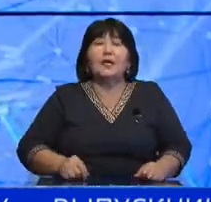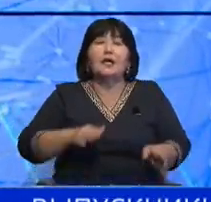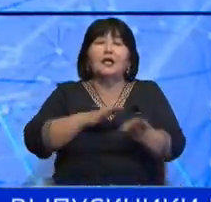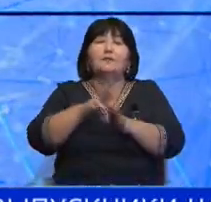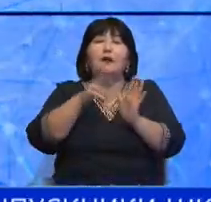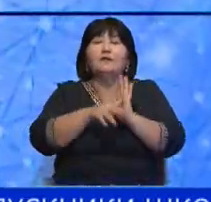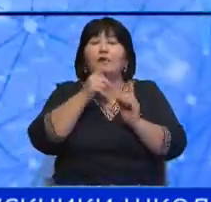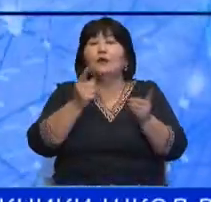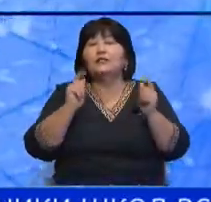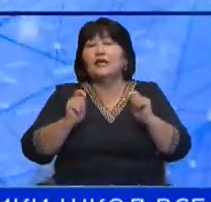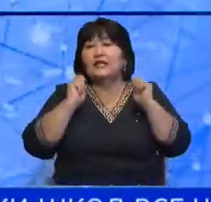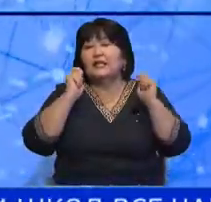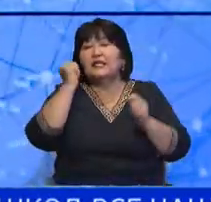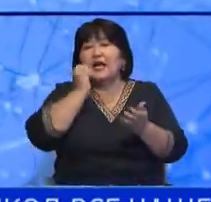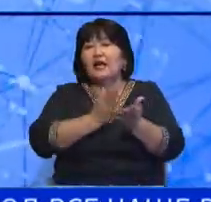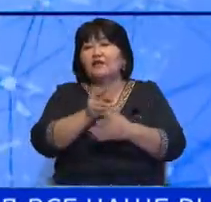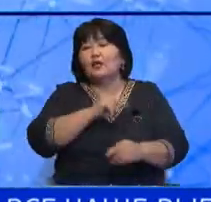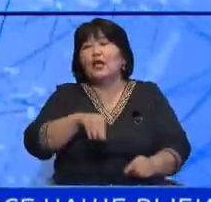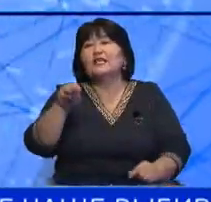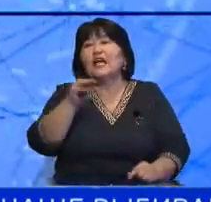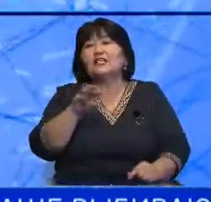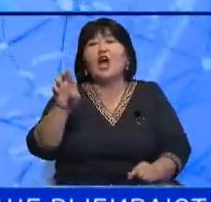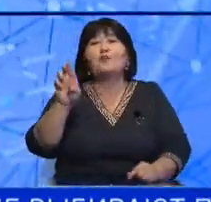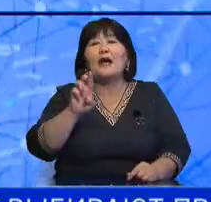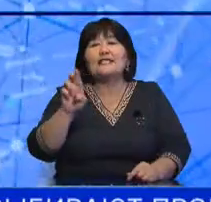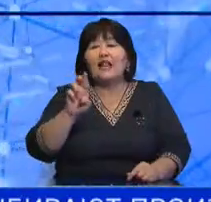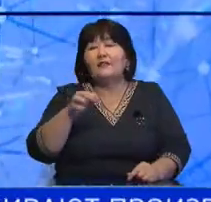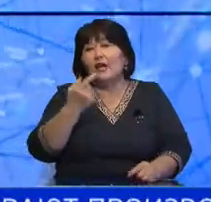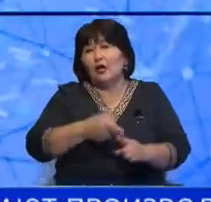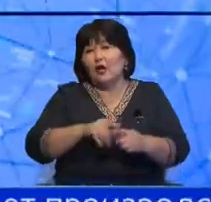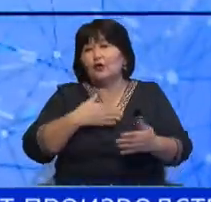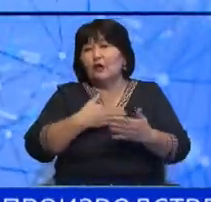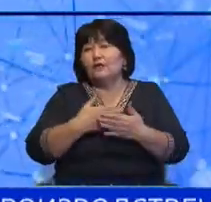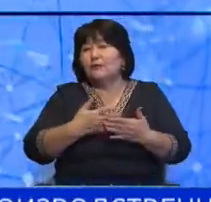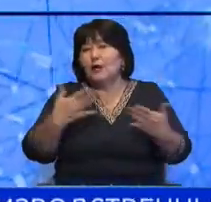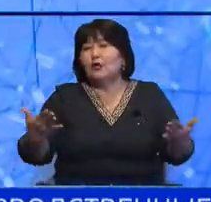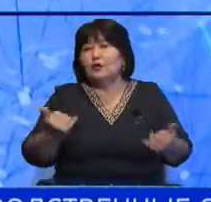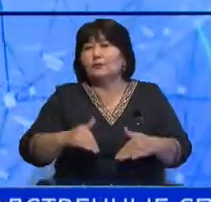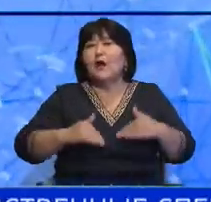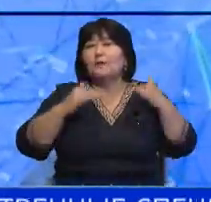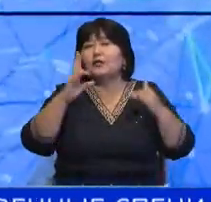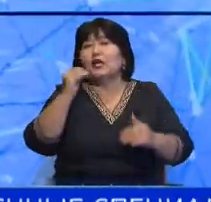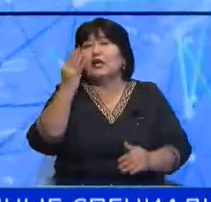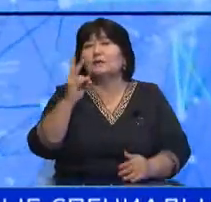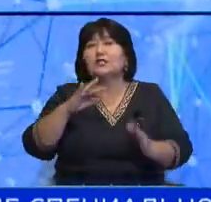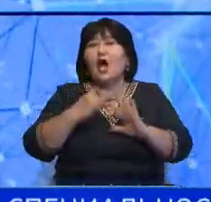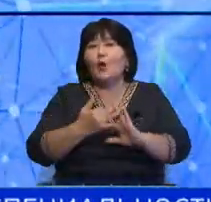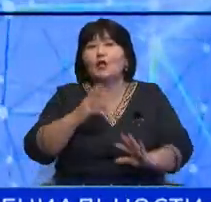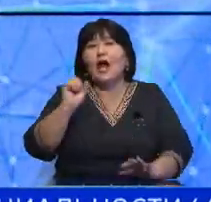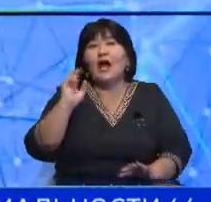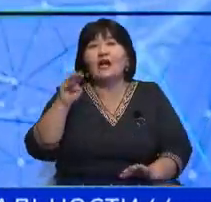Исполнилось 80 лет со дня рождения ветерана труда Жарылқасына Байсалова, который внес большой вклад в подъем кармакшинского аула